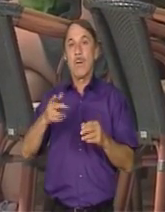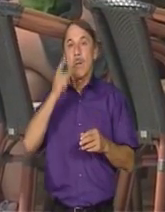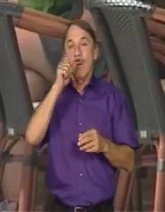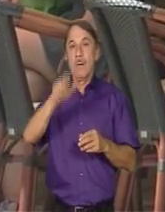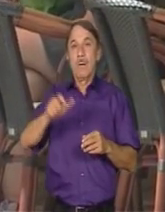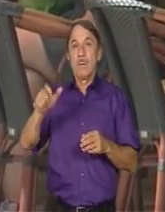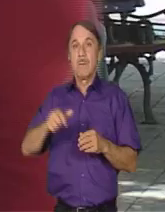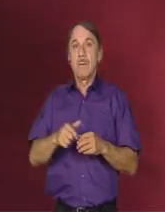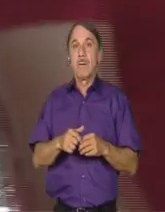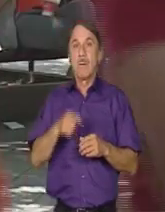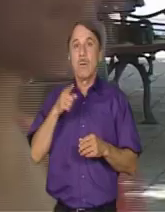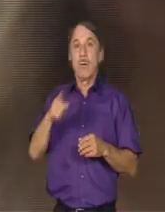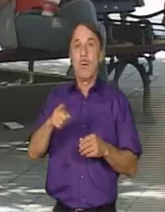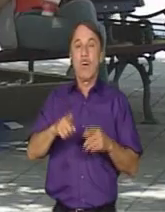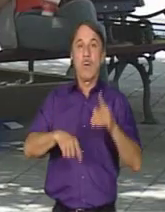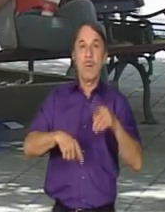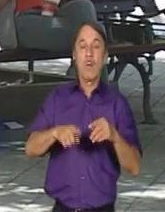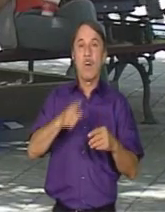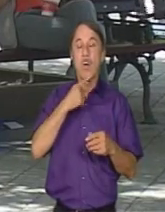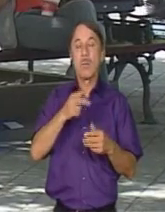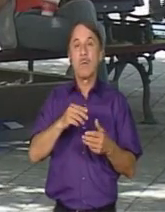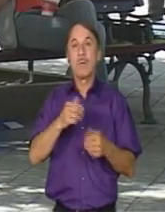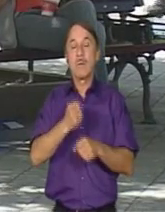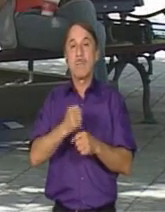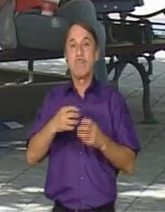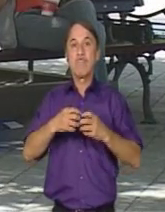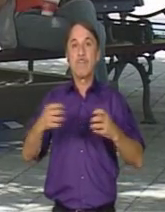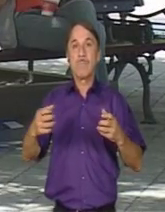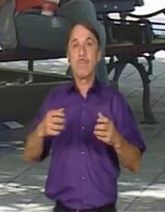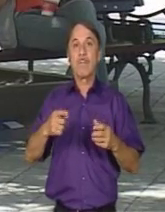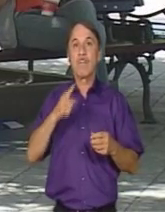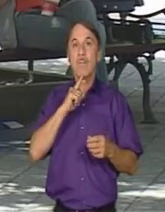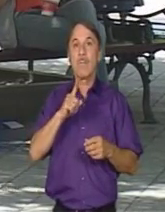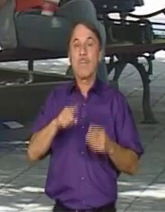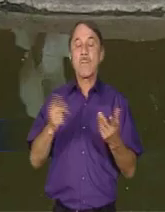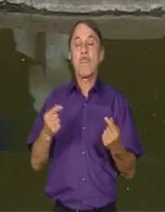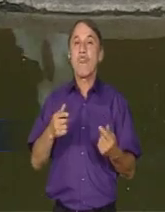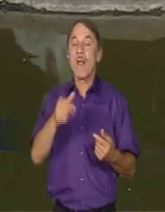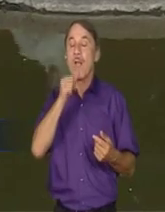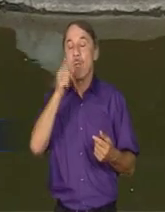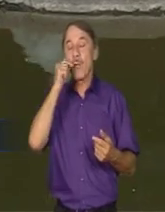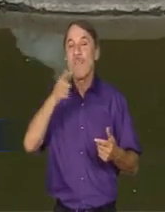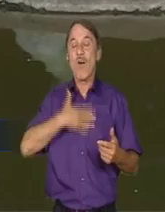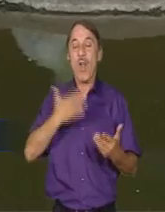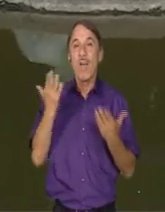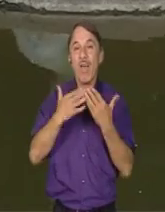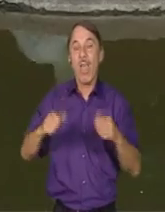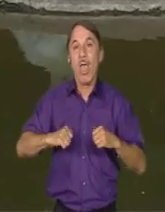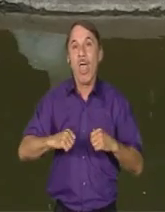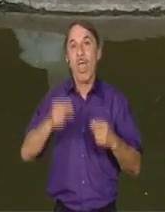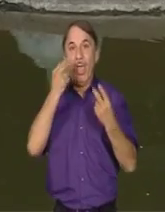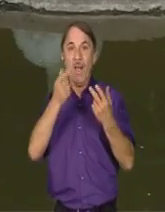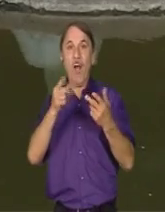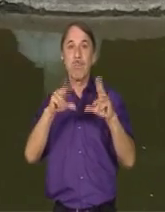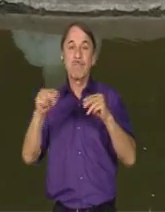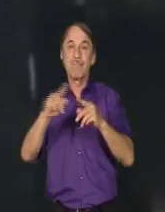zaškripi u krivini vijuge mozga, a u našoj zemlji za svaku vrstu aforizma ne nedostaje konkretne inspiracije, bilo da je u